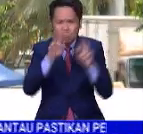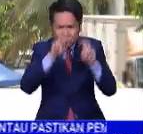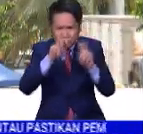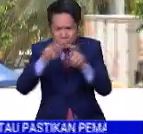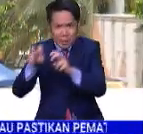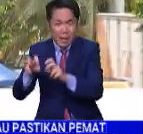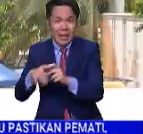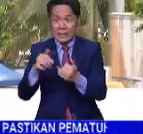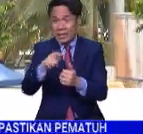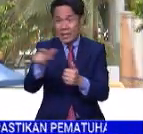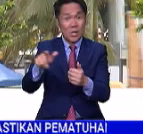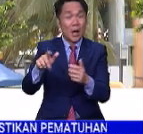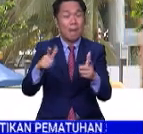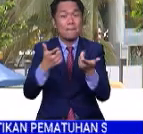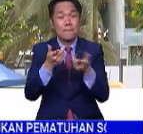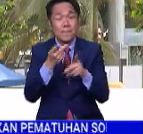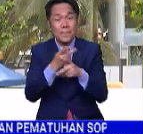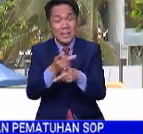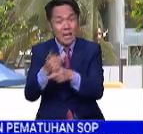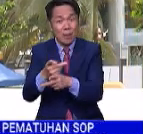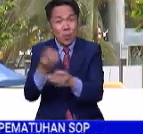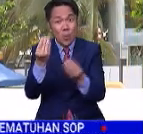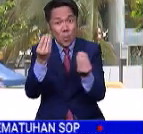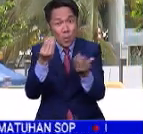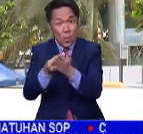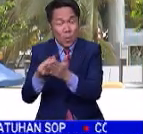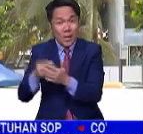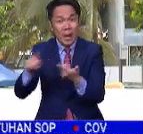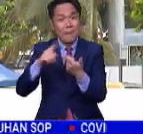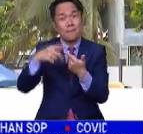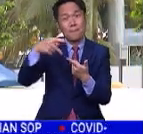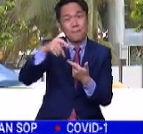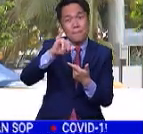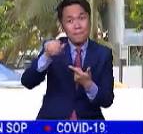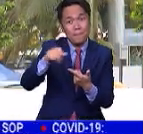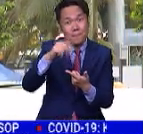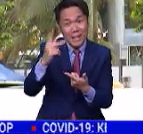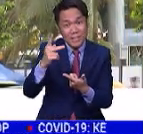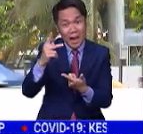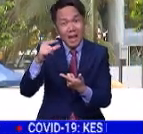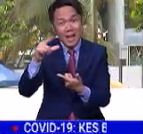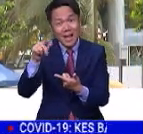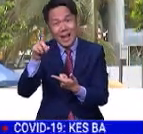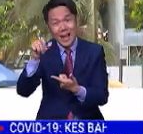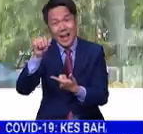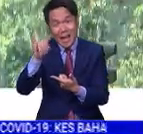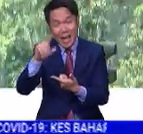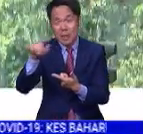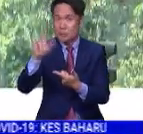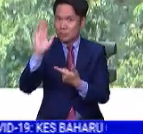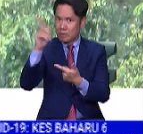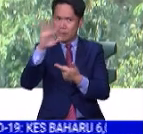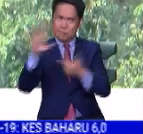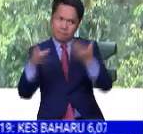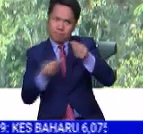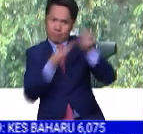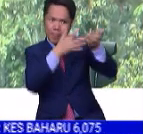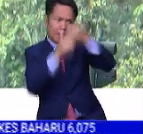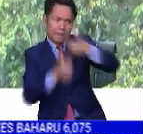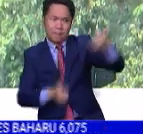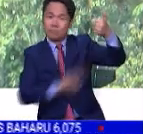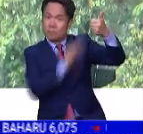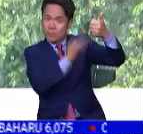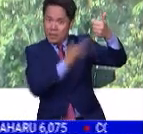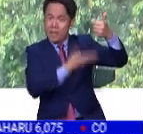melibatkan peminjam wang berlesen dan pemegang pajak gadai wajar dipindahkan kepada Kementerian Perdagangan Dalam Negeri dan